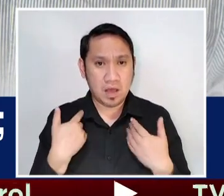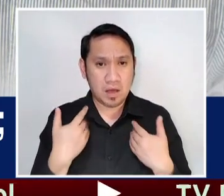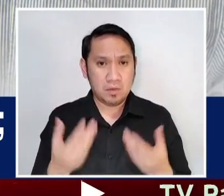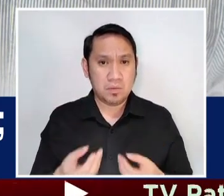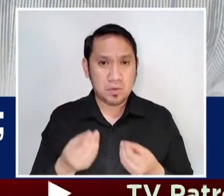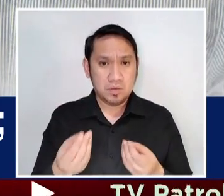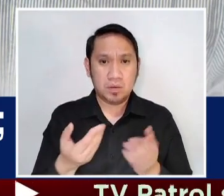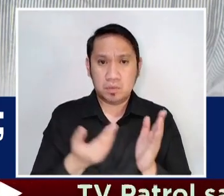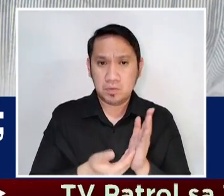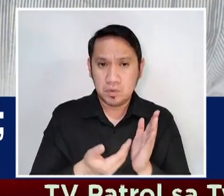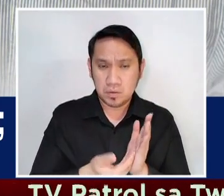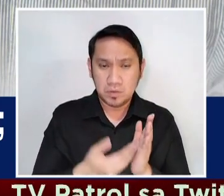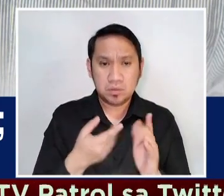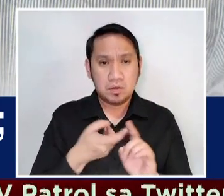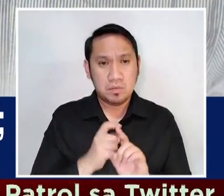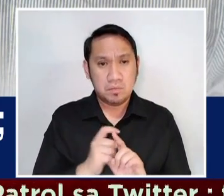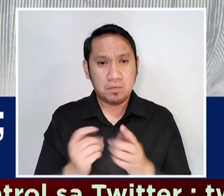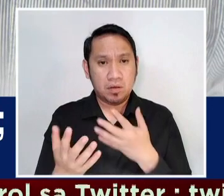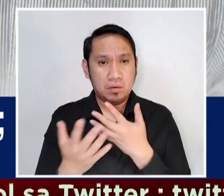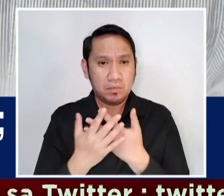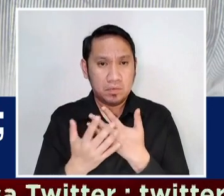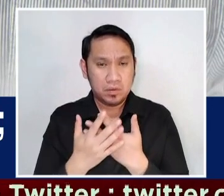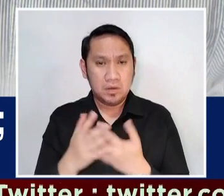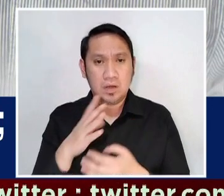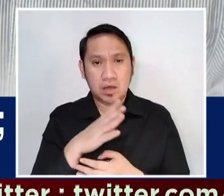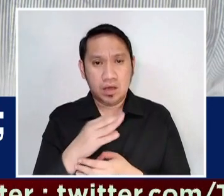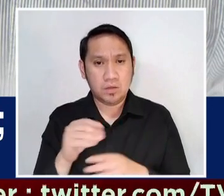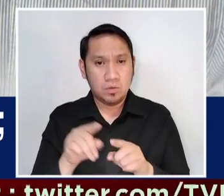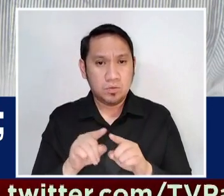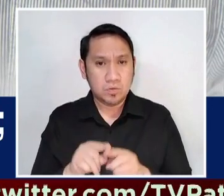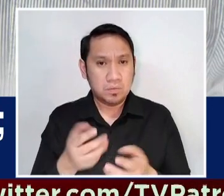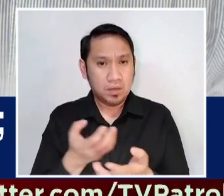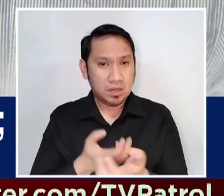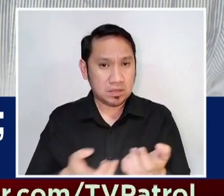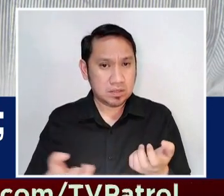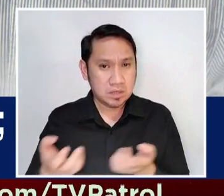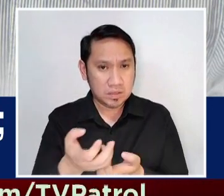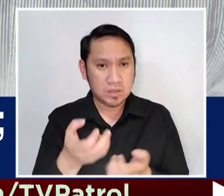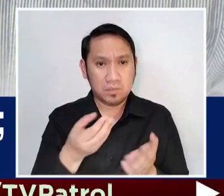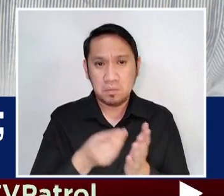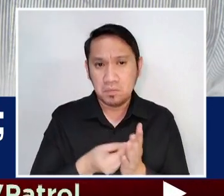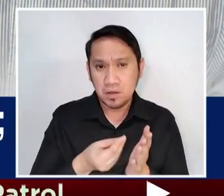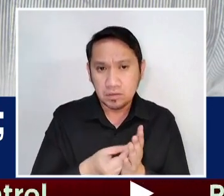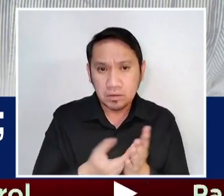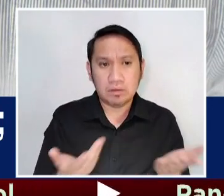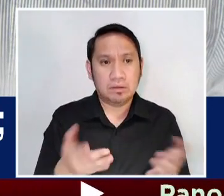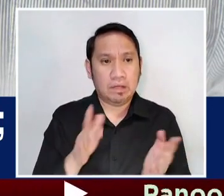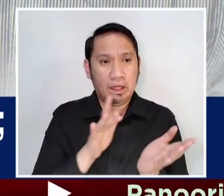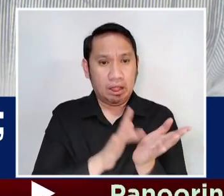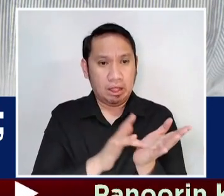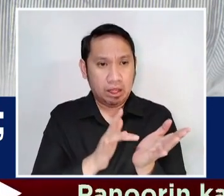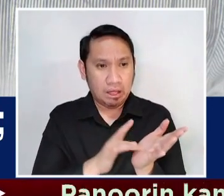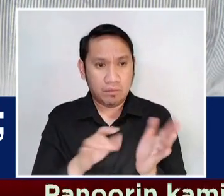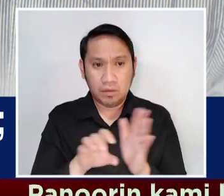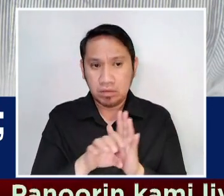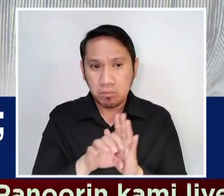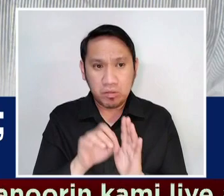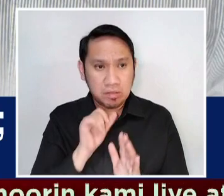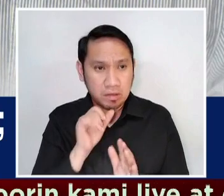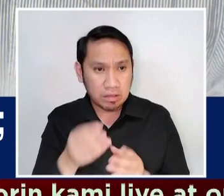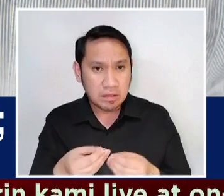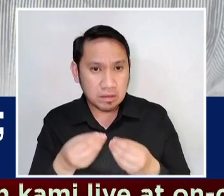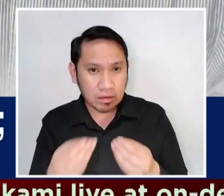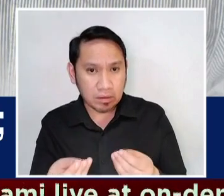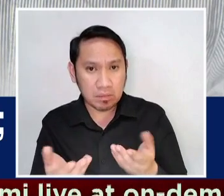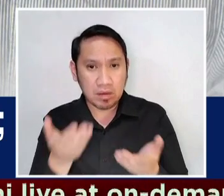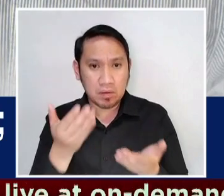kunyari ebidensya galing sa kulungan, alam mo yun, tapos in exchange of sum of money, pag hindi mo binigay, baka sasabihin